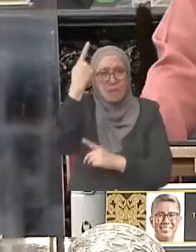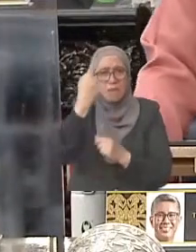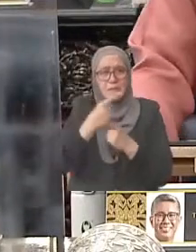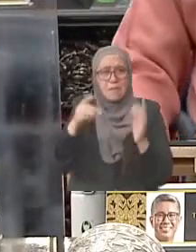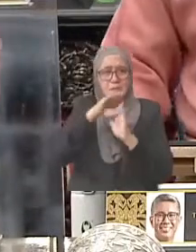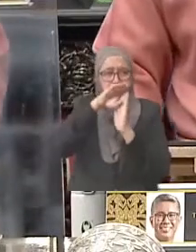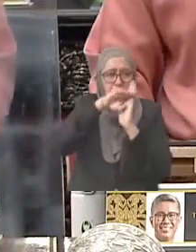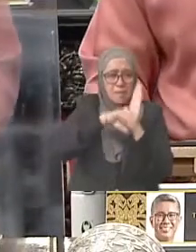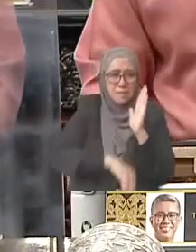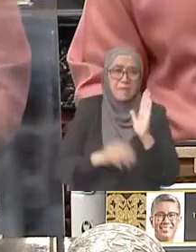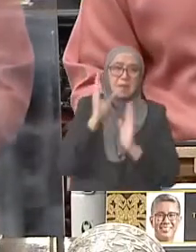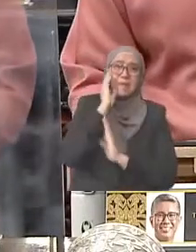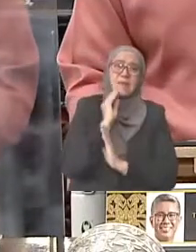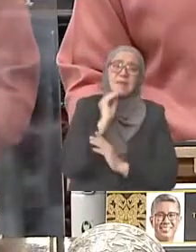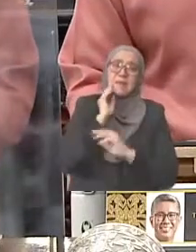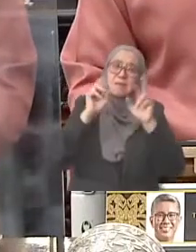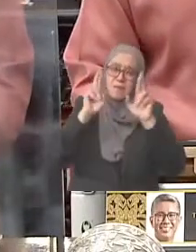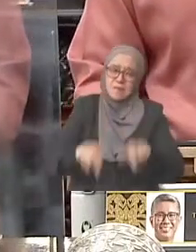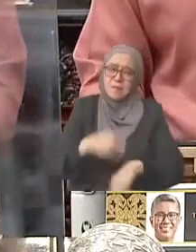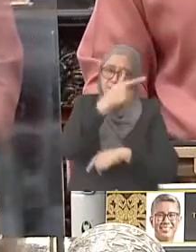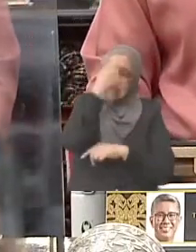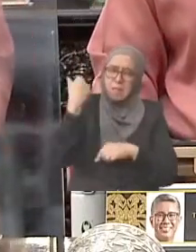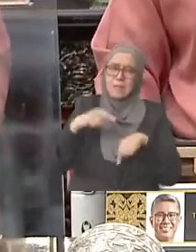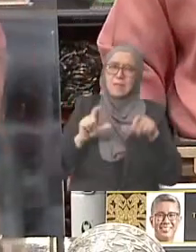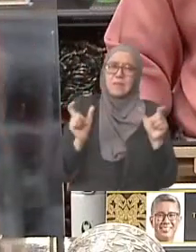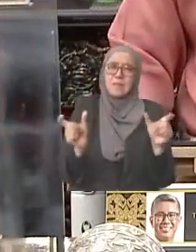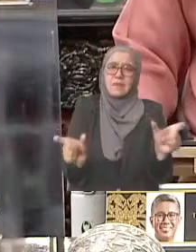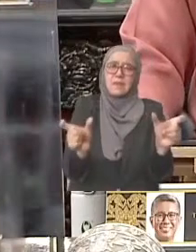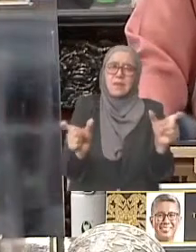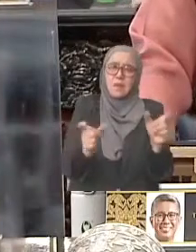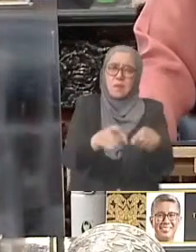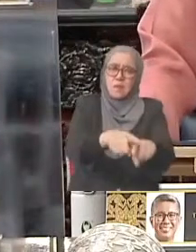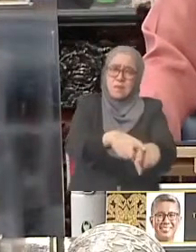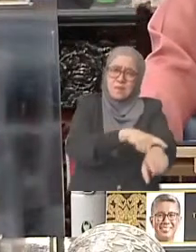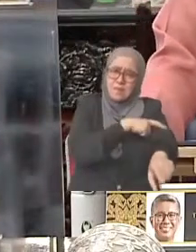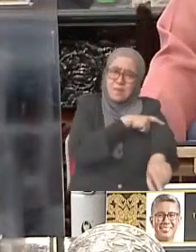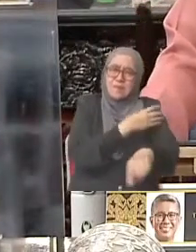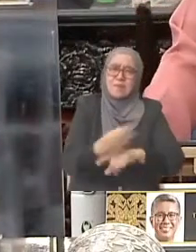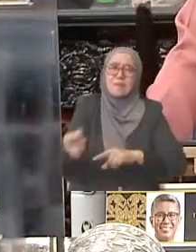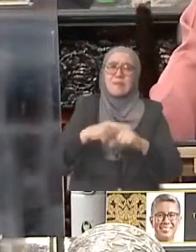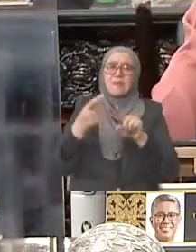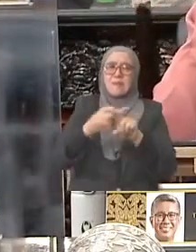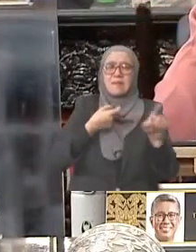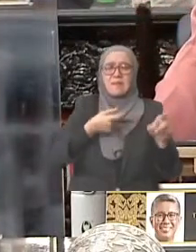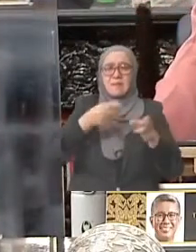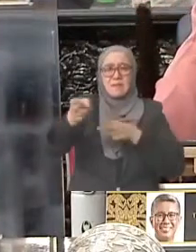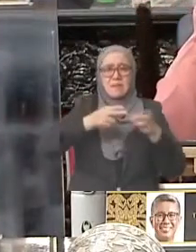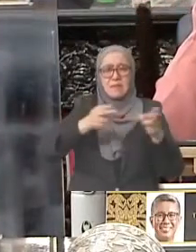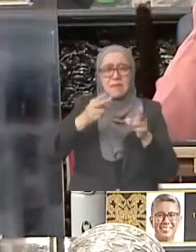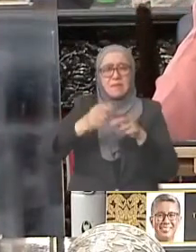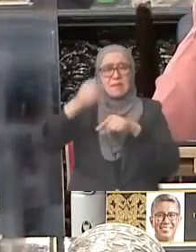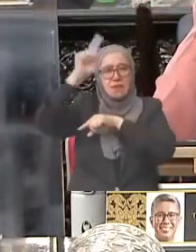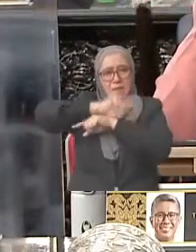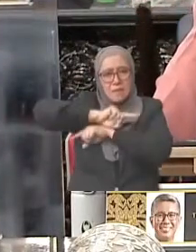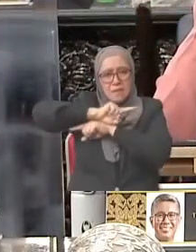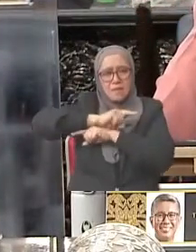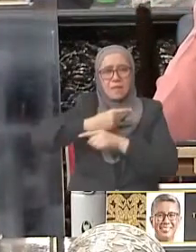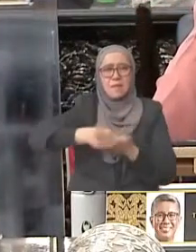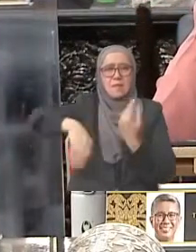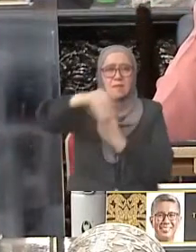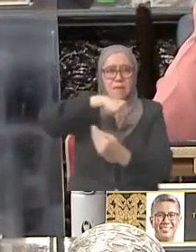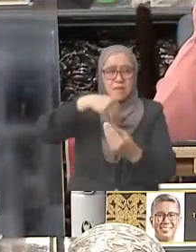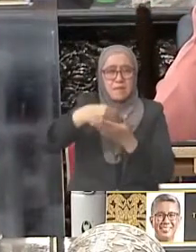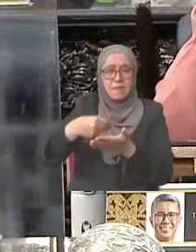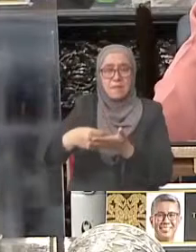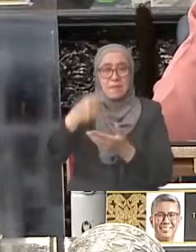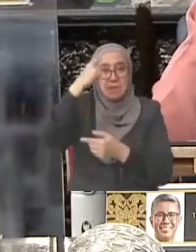derajat akibat PCP yang berpandangan utamanya dari segi pengaliran untuk dari pengurusan harian tunai untuk menambah ruang